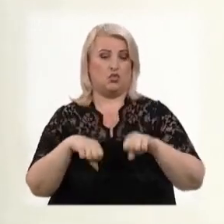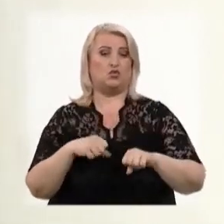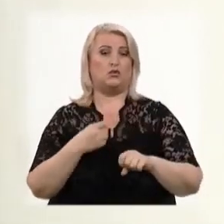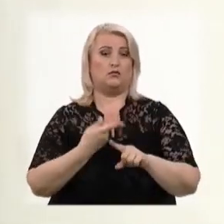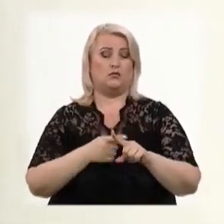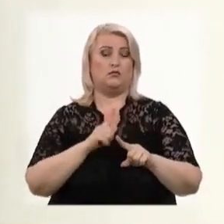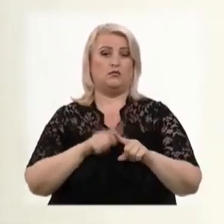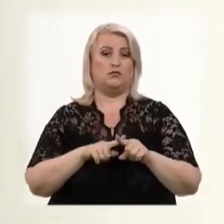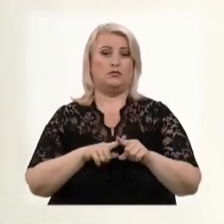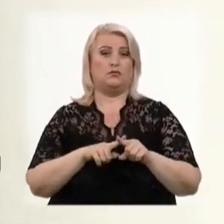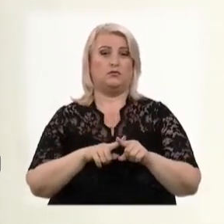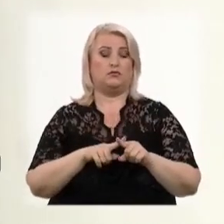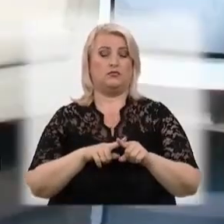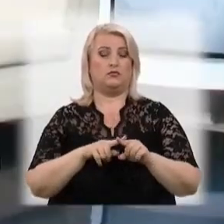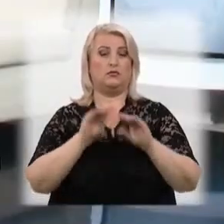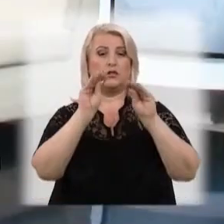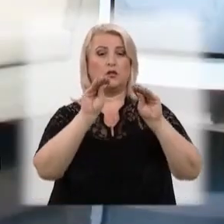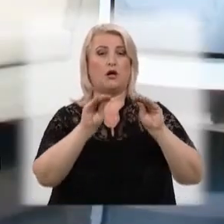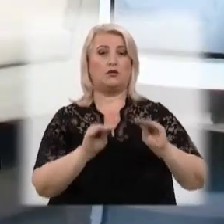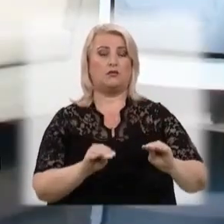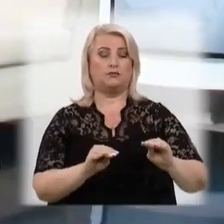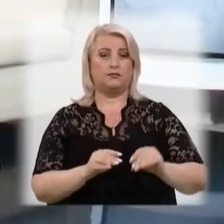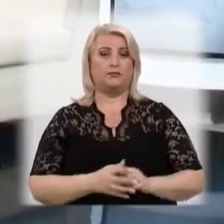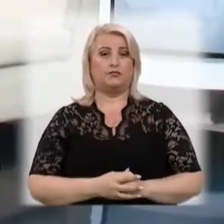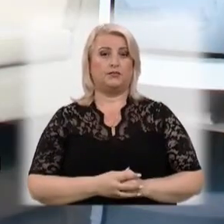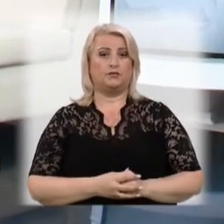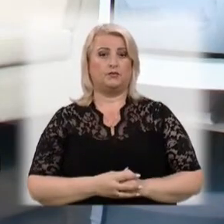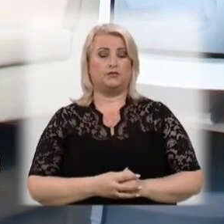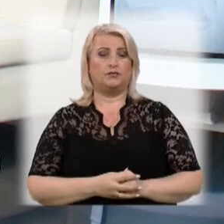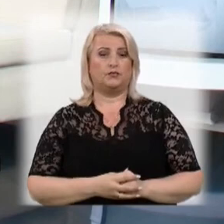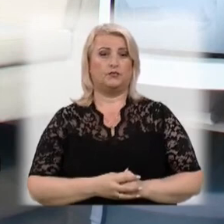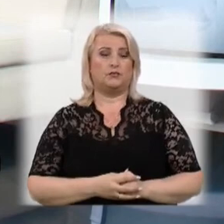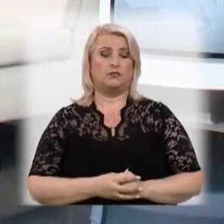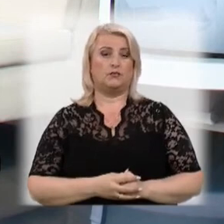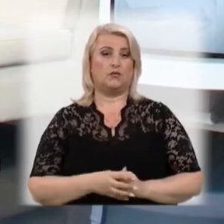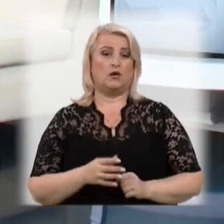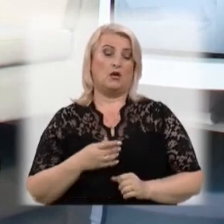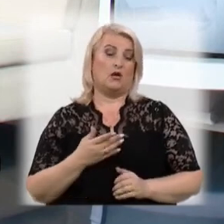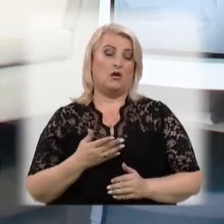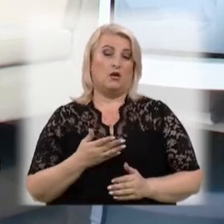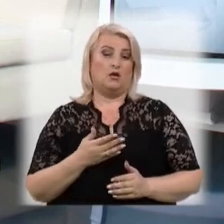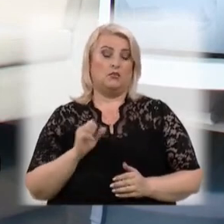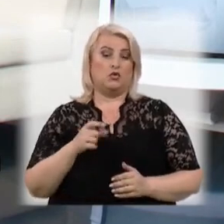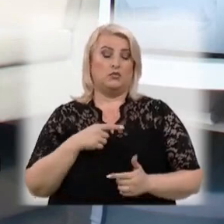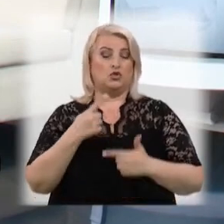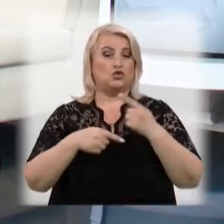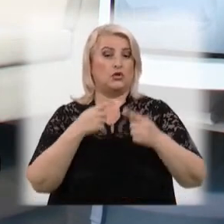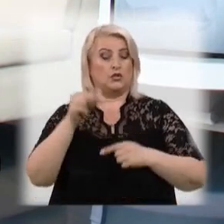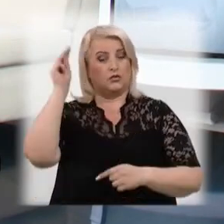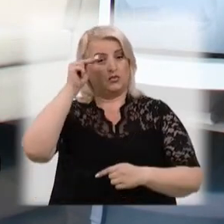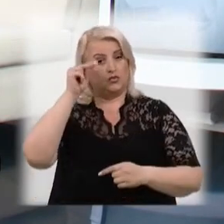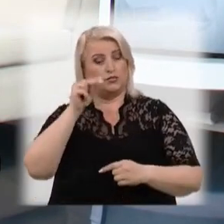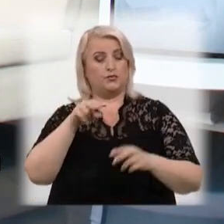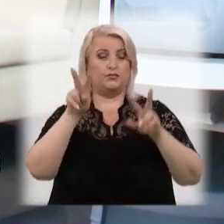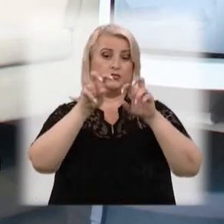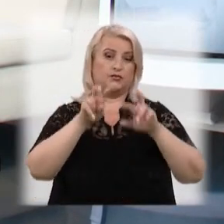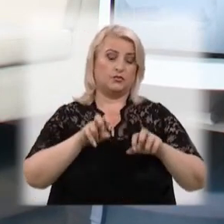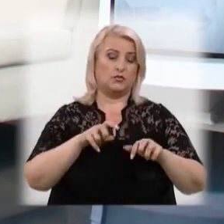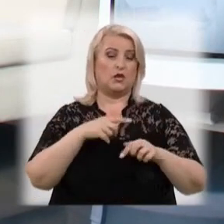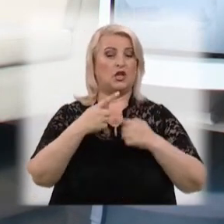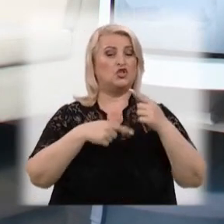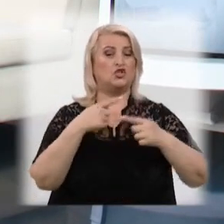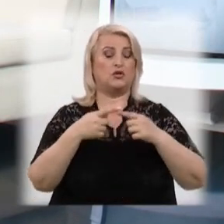data acest element de date hrisi în noi ori prin studiile de caz ori prin argumentarea prin